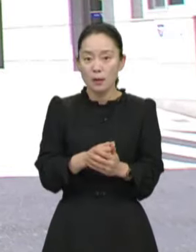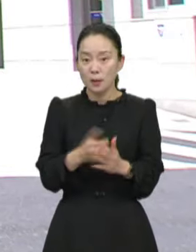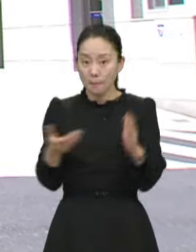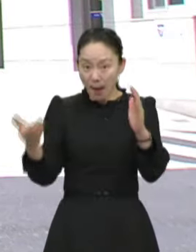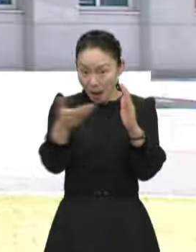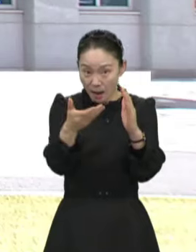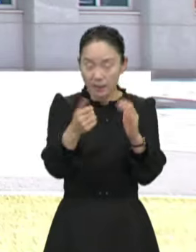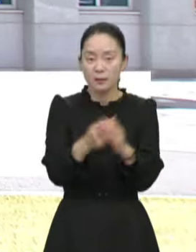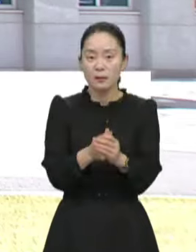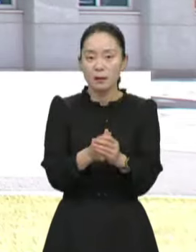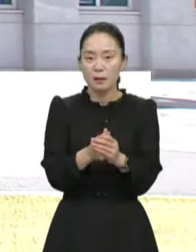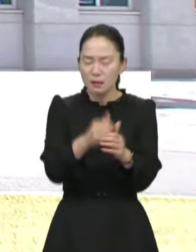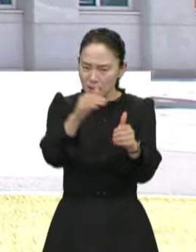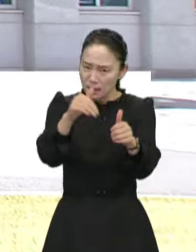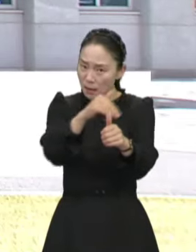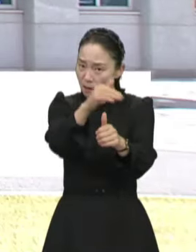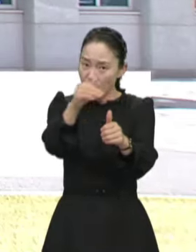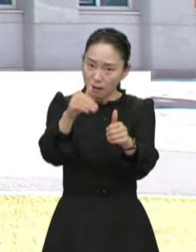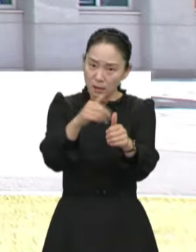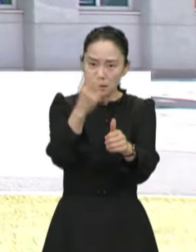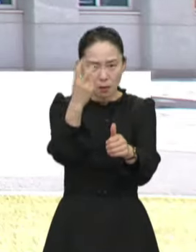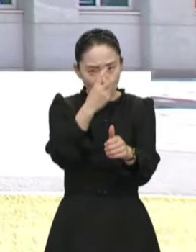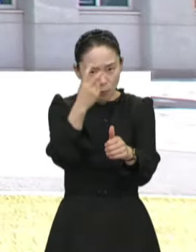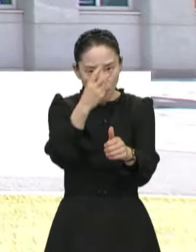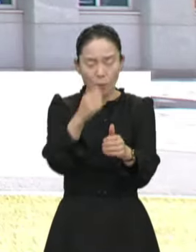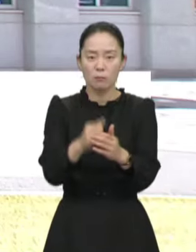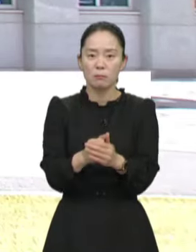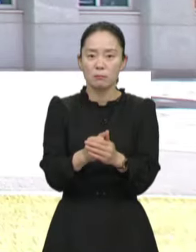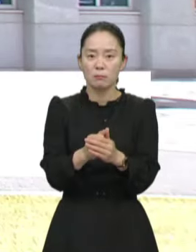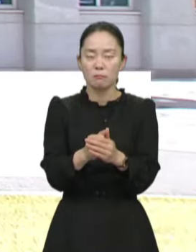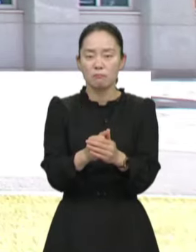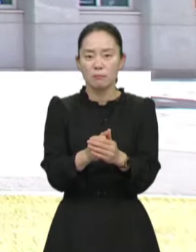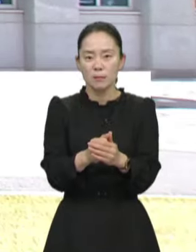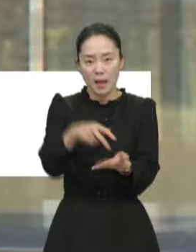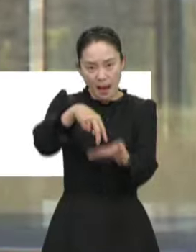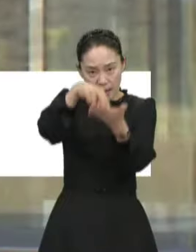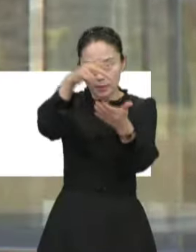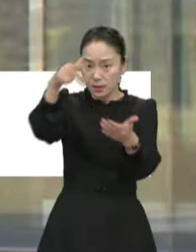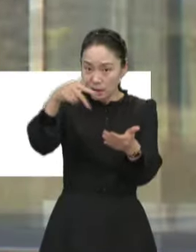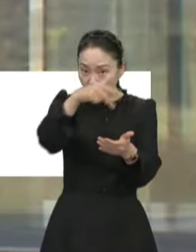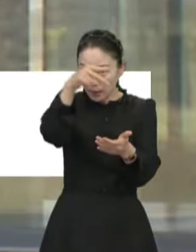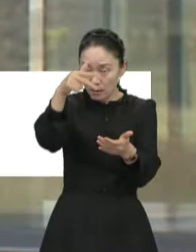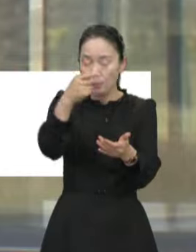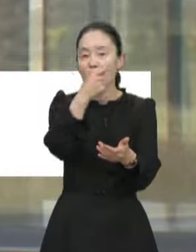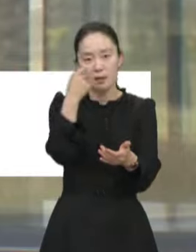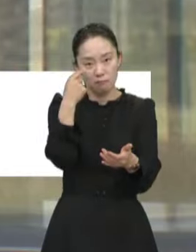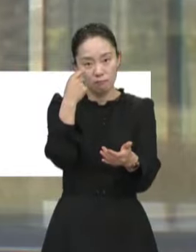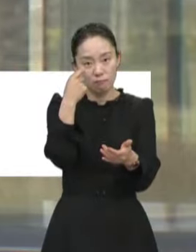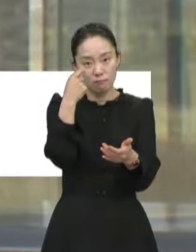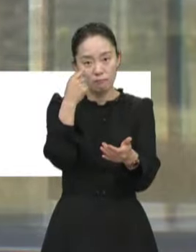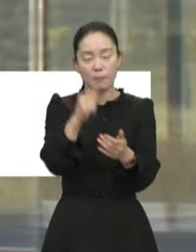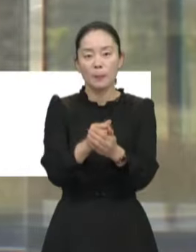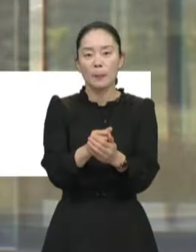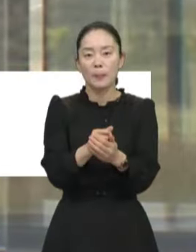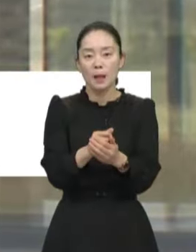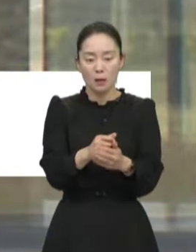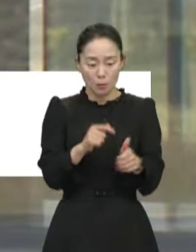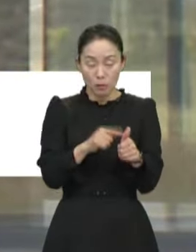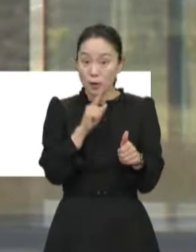출동하여 사건 현장 정황을 살펴보던 중에 엘리베이터 CCTV 확인해보니